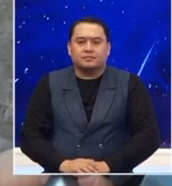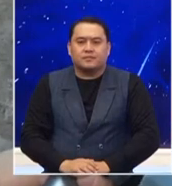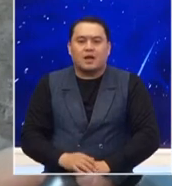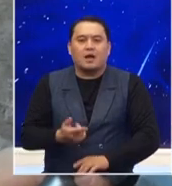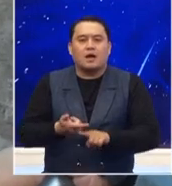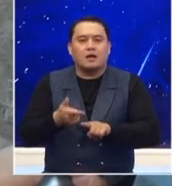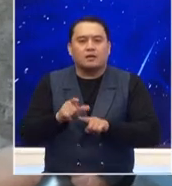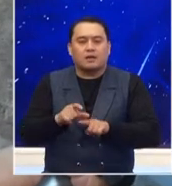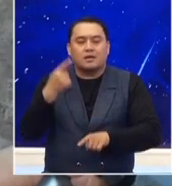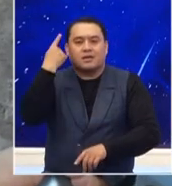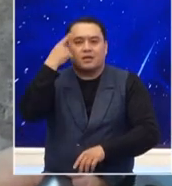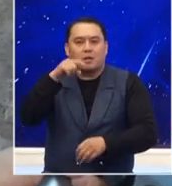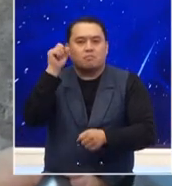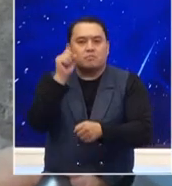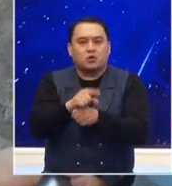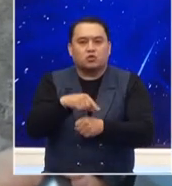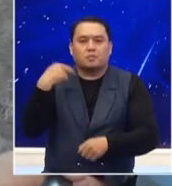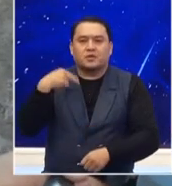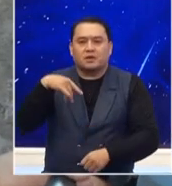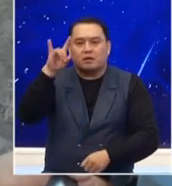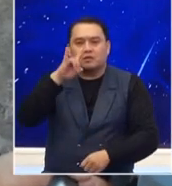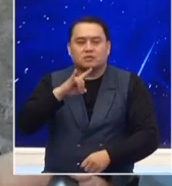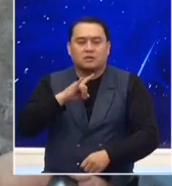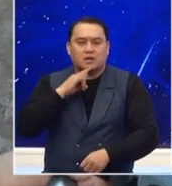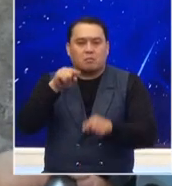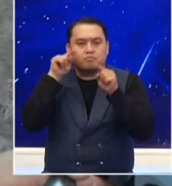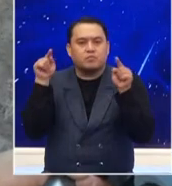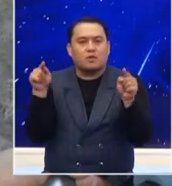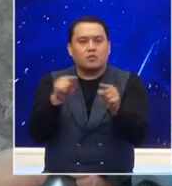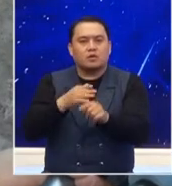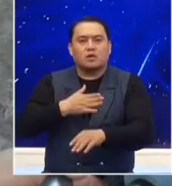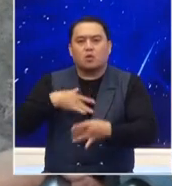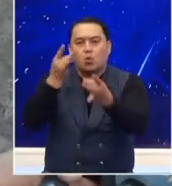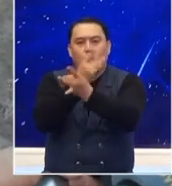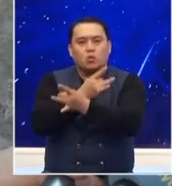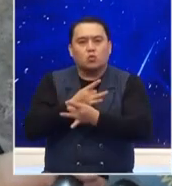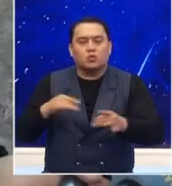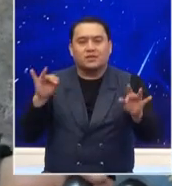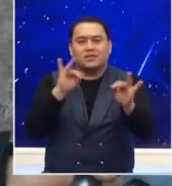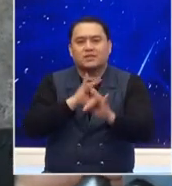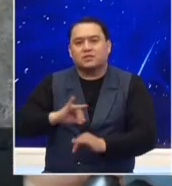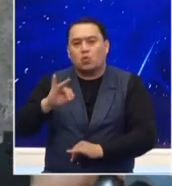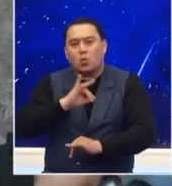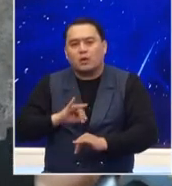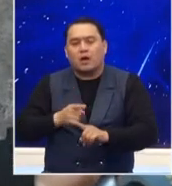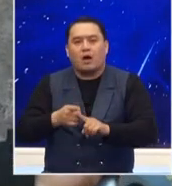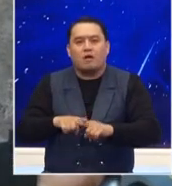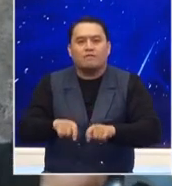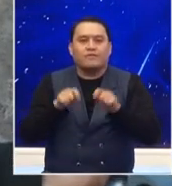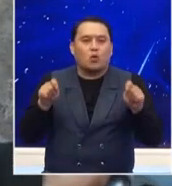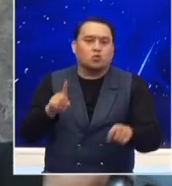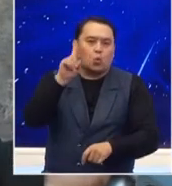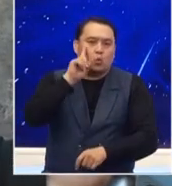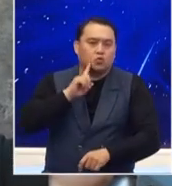Эта идея реализована по поручению президента страны в целях популяризации нашего культурно-исторического наследия и создания комфортных условий